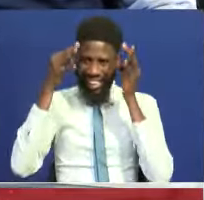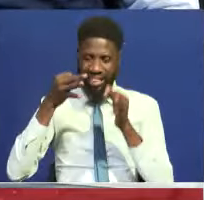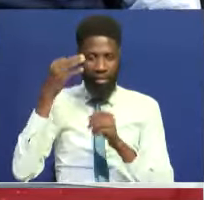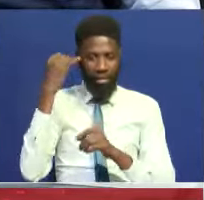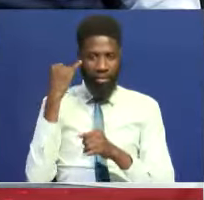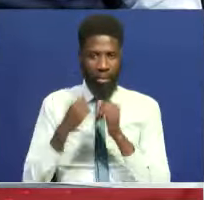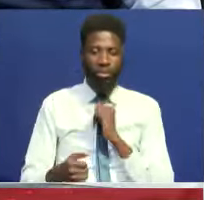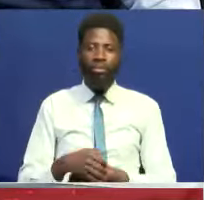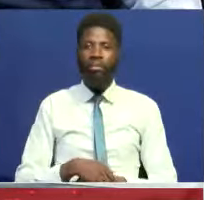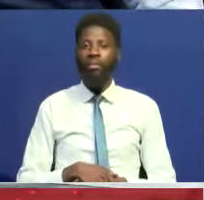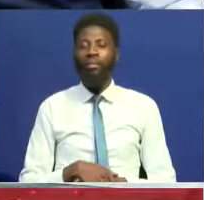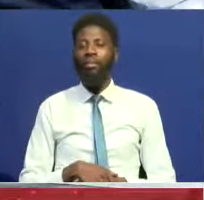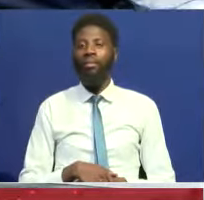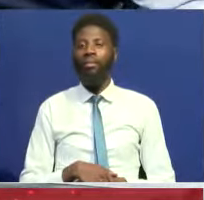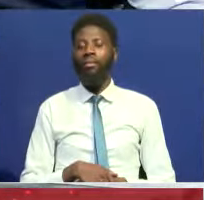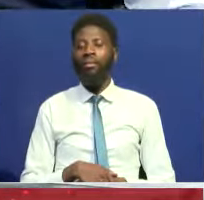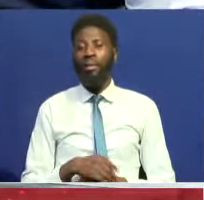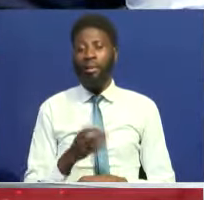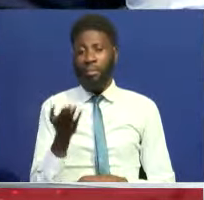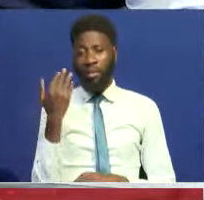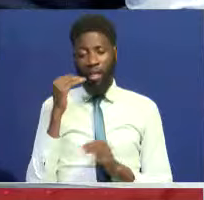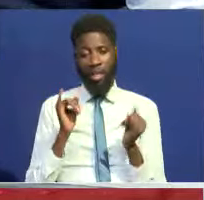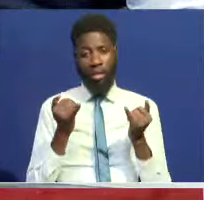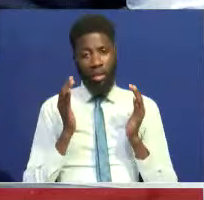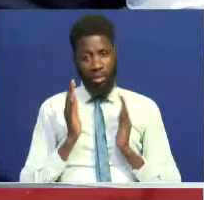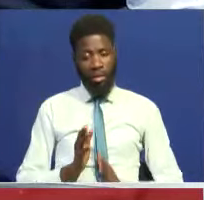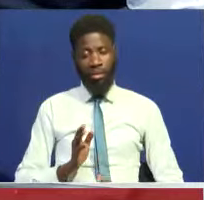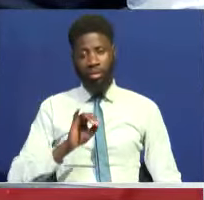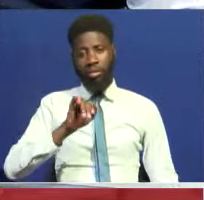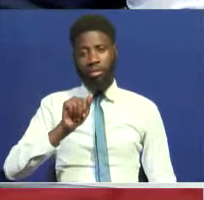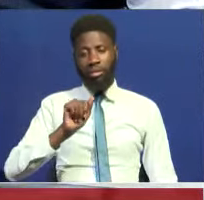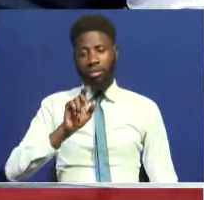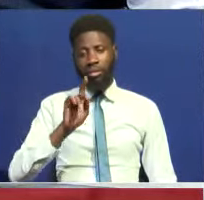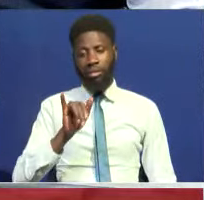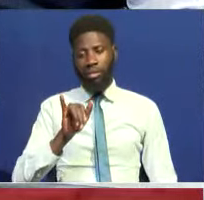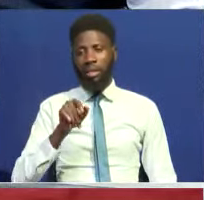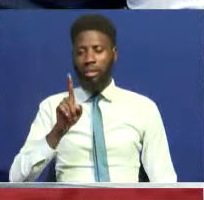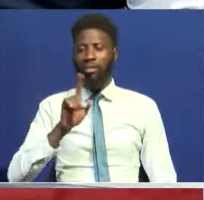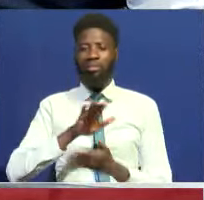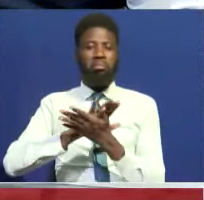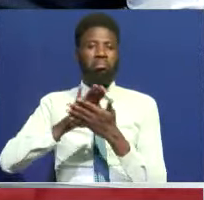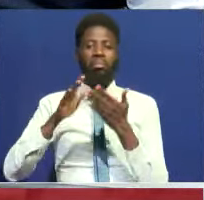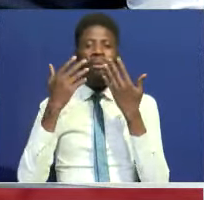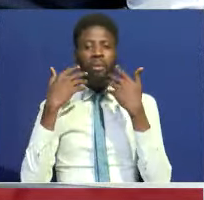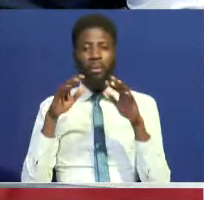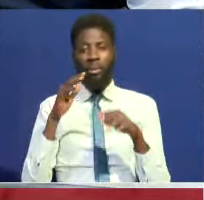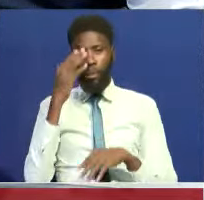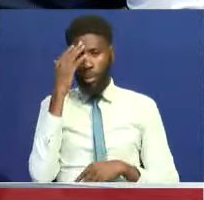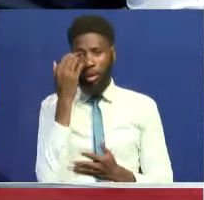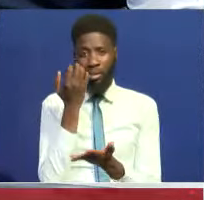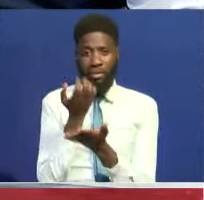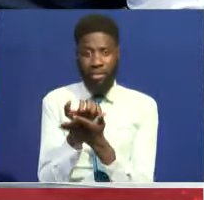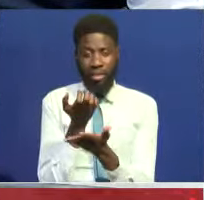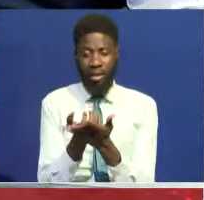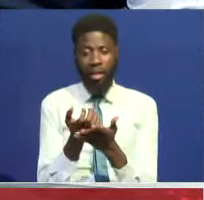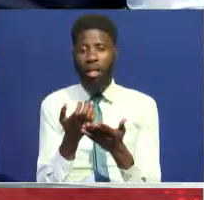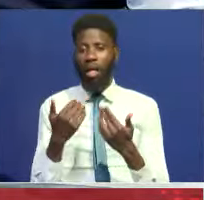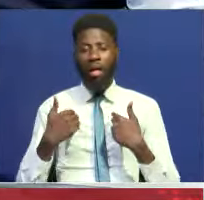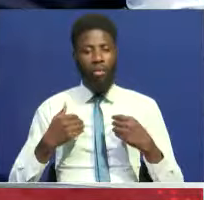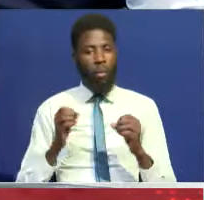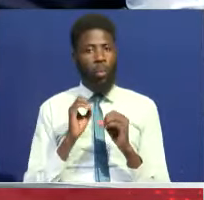mshtakiwa mwenza ambaye zamani alikuwa mwana-habari Jacque Maribe aliondolewa mashtaka kwa sababu ya ukosefu ushahidi wa kumuhusisha na mauaji